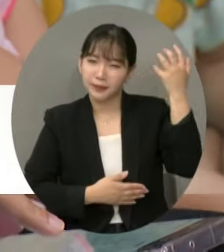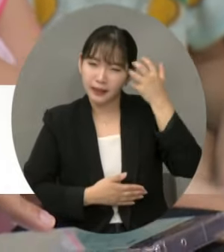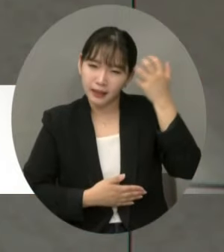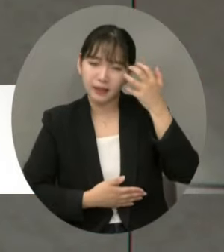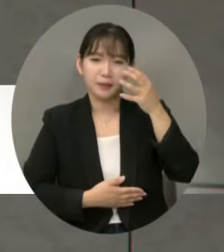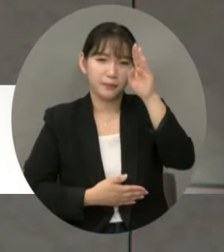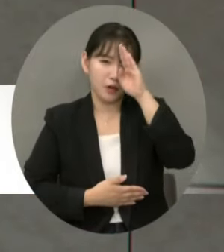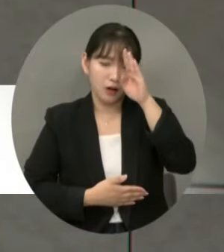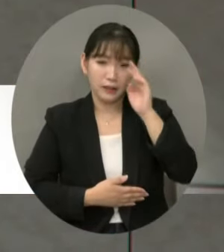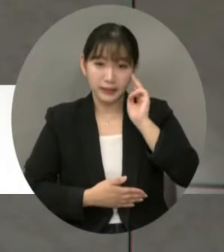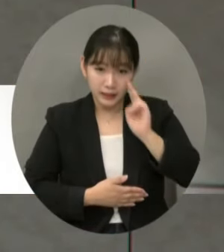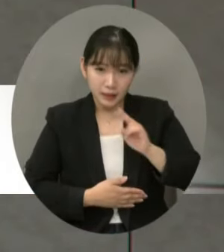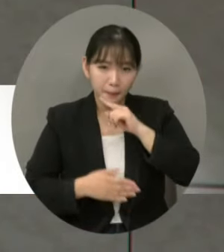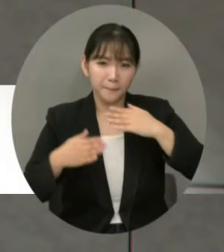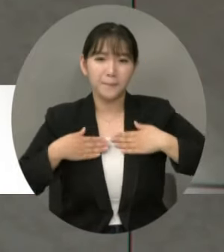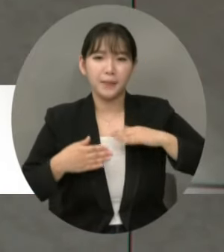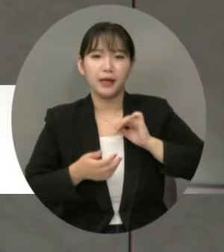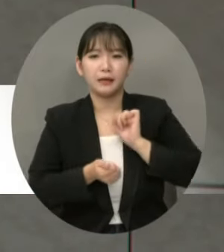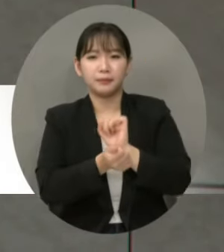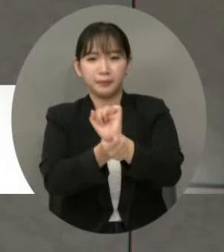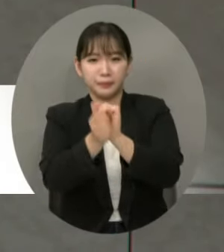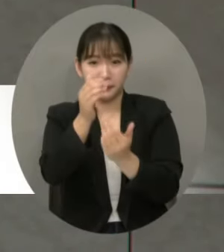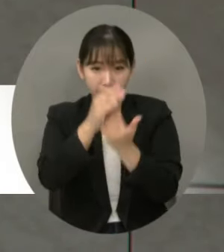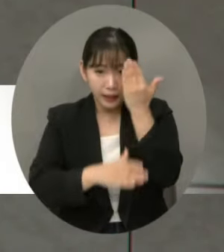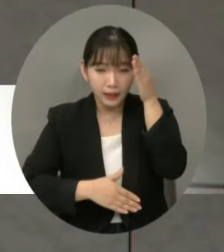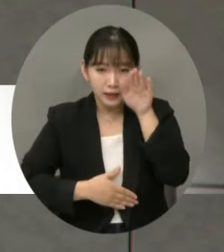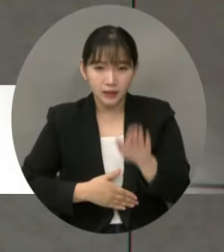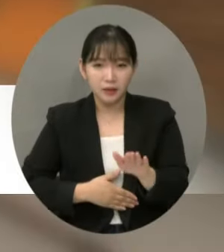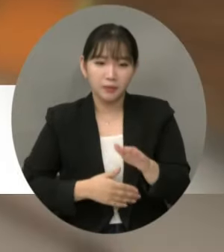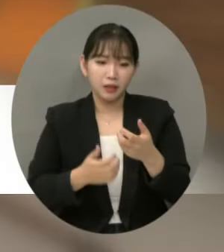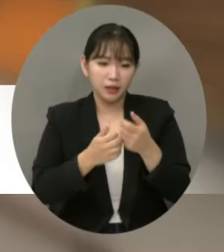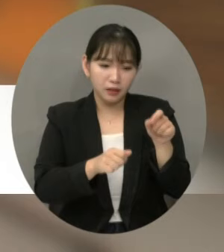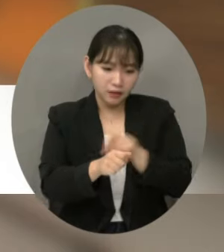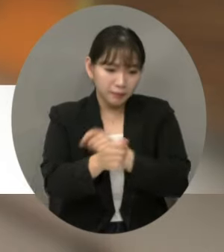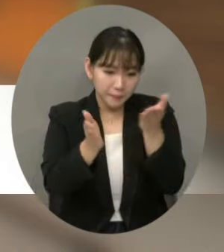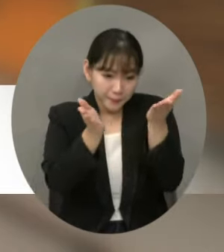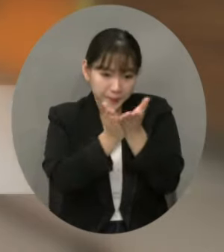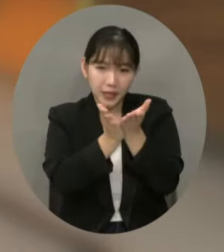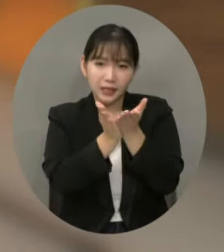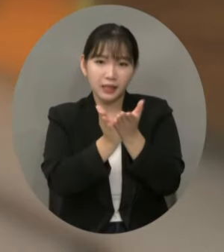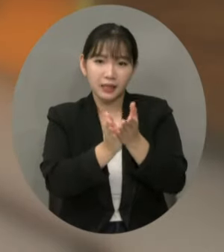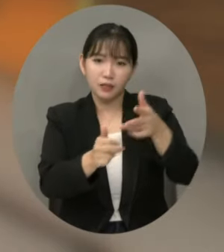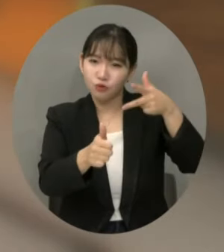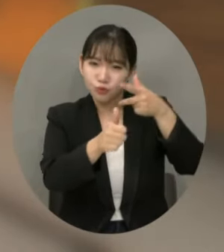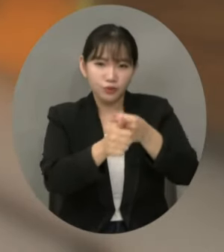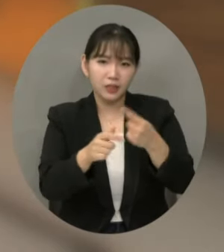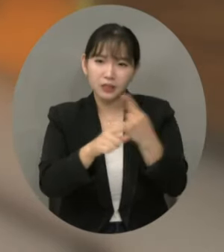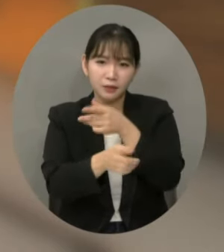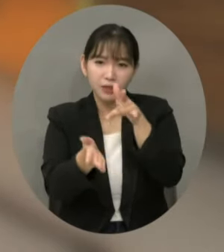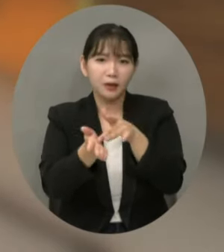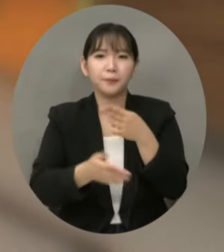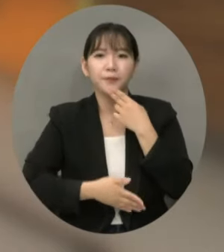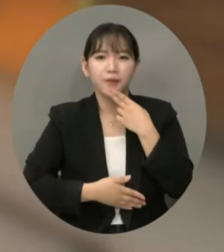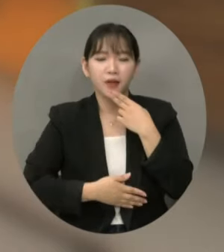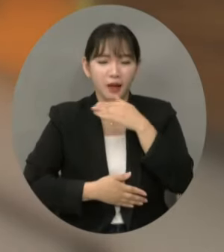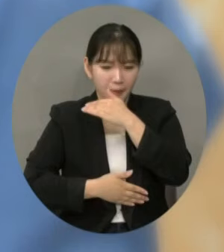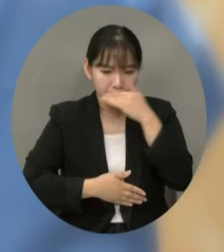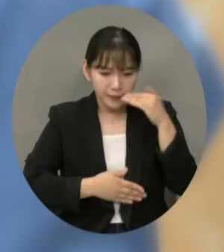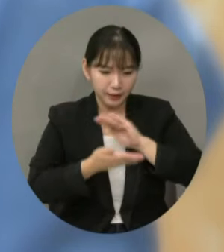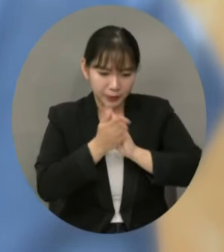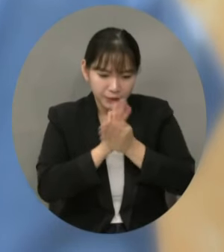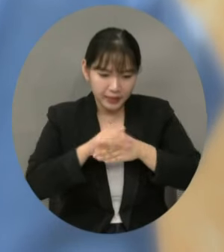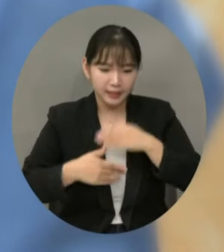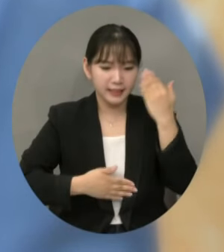보이는데 심하면 폐렴까지 진행될 수 있지만 별도 백신이나 치료제가 없어 올바른 손 씻기 등 감염병